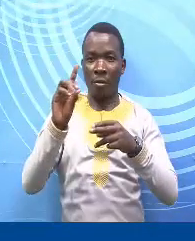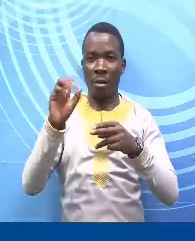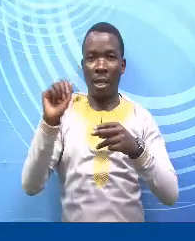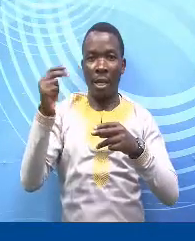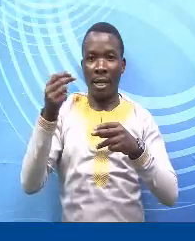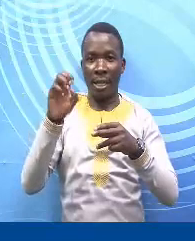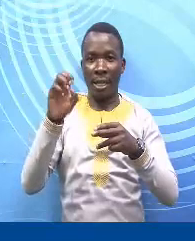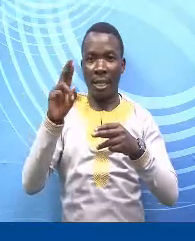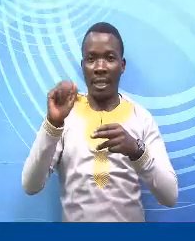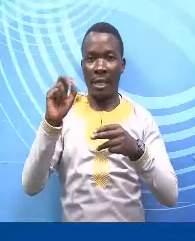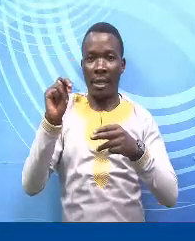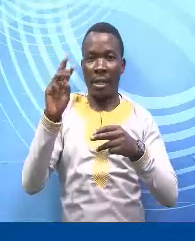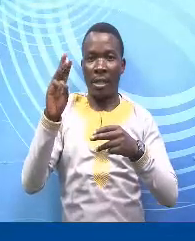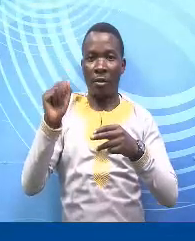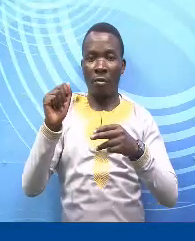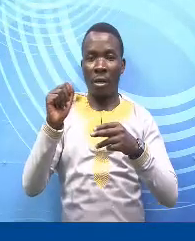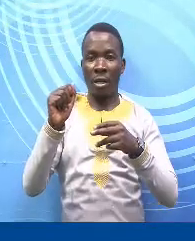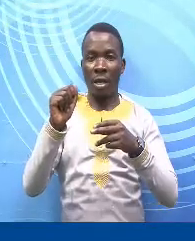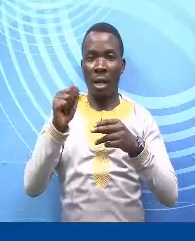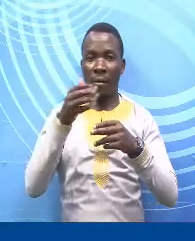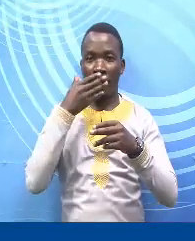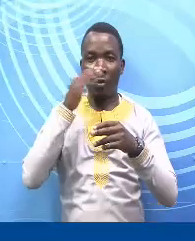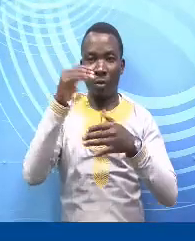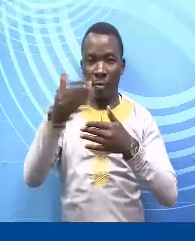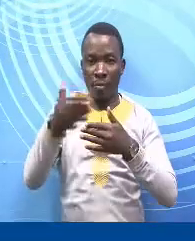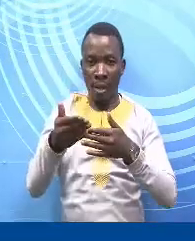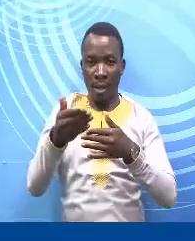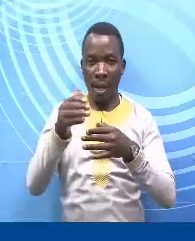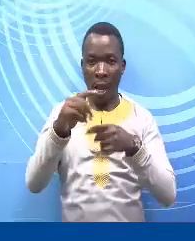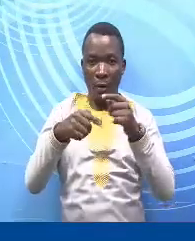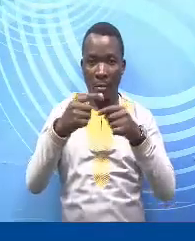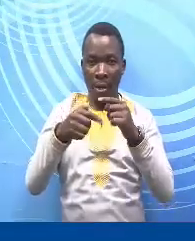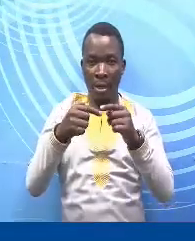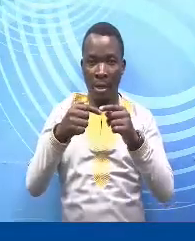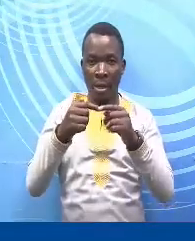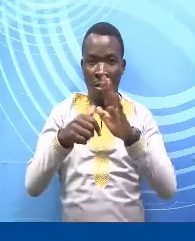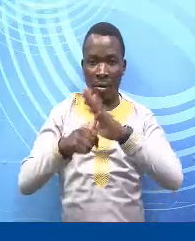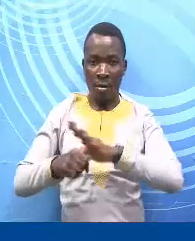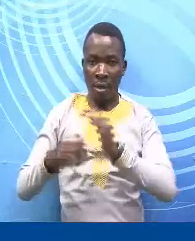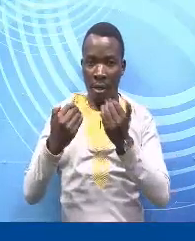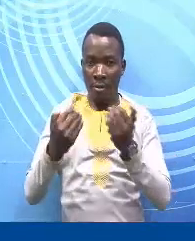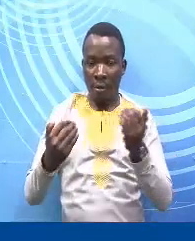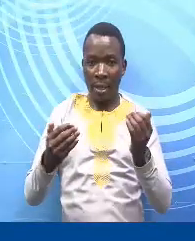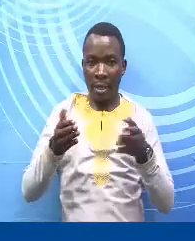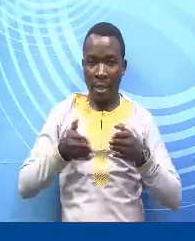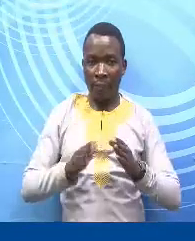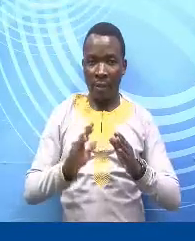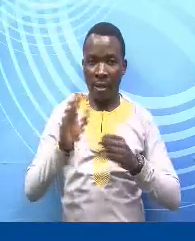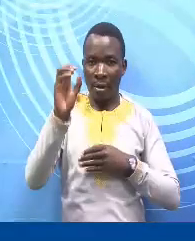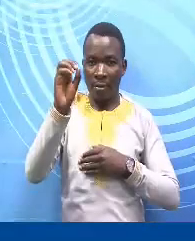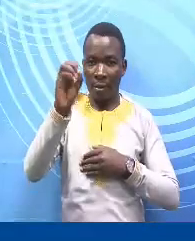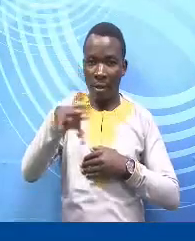mu kagari ka Kinyonzo murenge wa Kaza aratabaza nyuma yuko ngo akomeje guhoterwa n'abana yibyariye byo vuga ko ngo byatewe